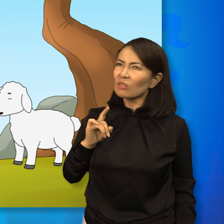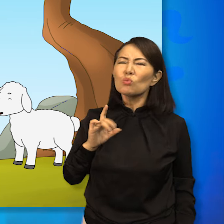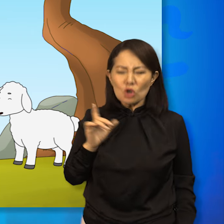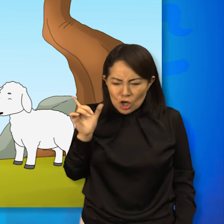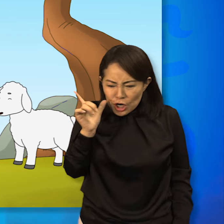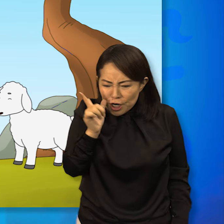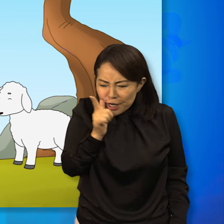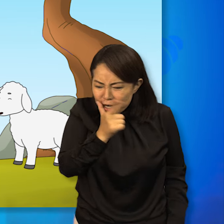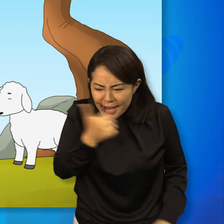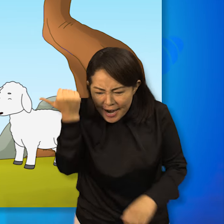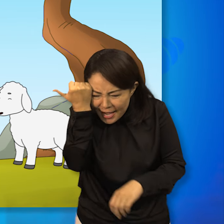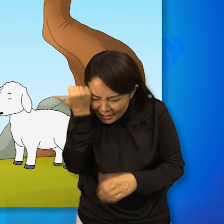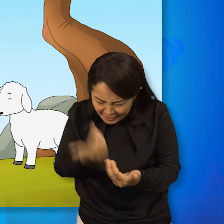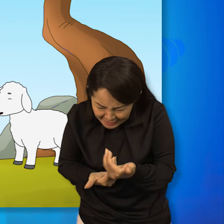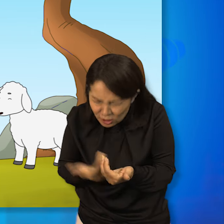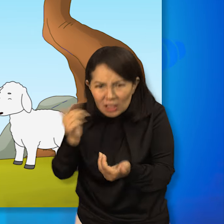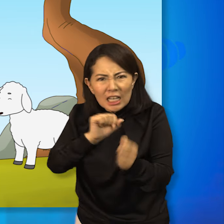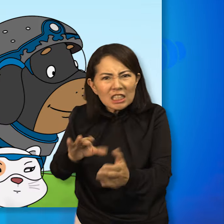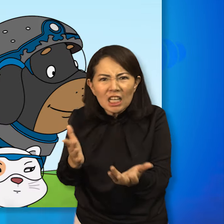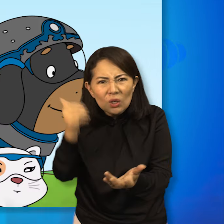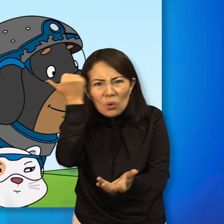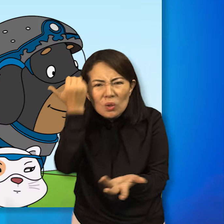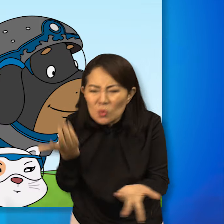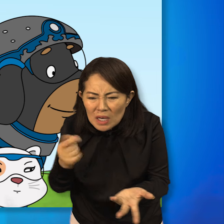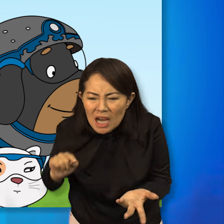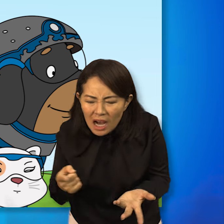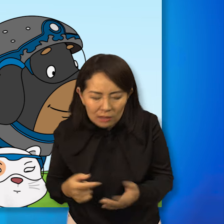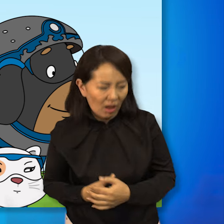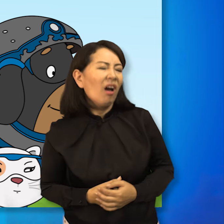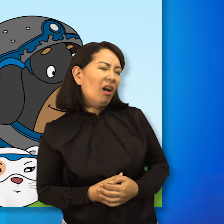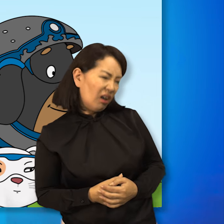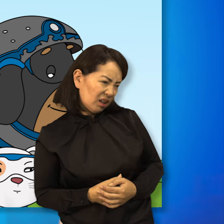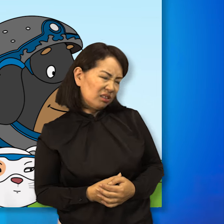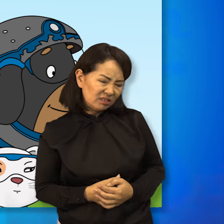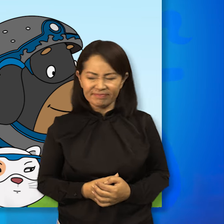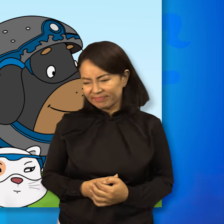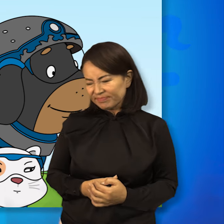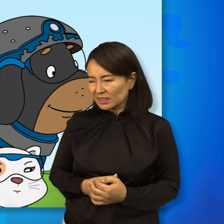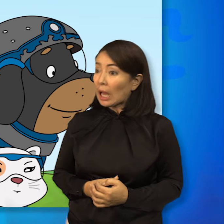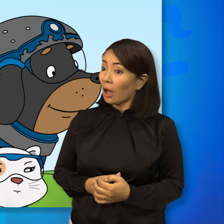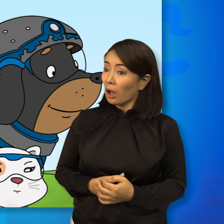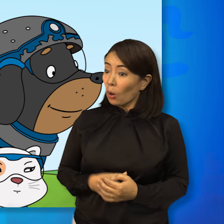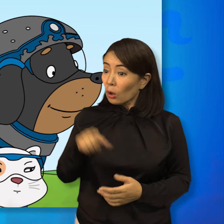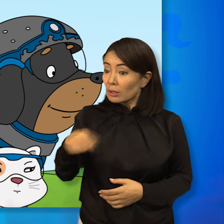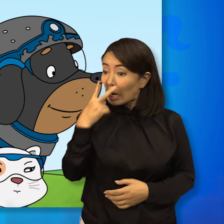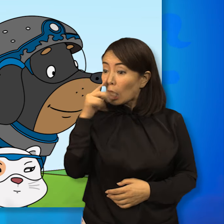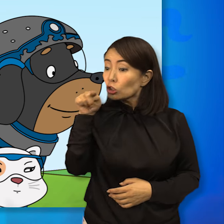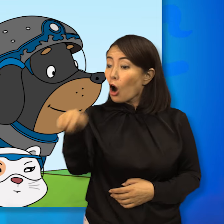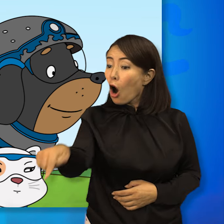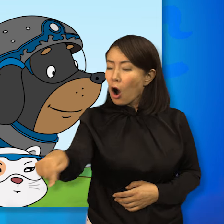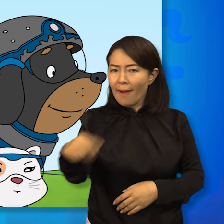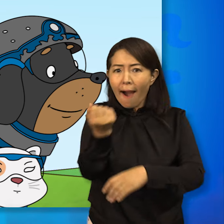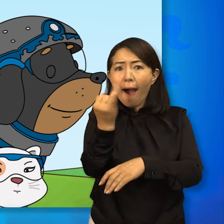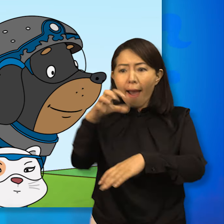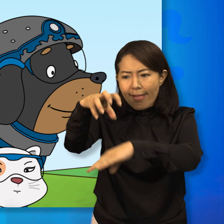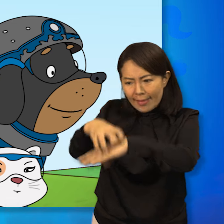Сайн байна уу өвөө? сайн байцгаана уу хүүхдүүд за аль хурж явна да Бид энүүгээр аялаж яваа